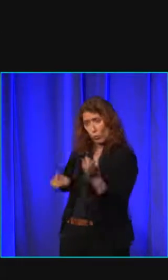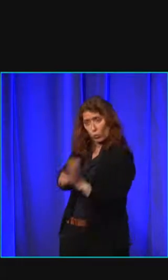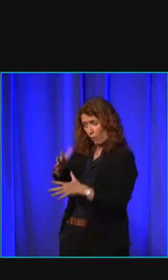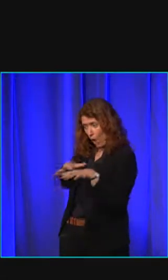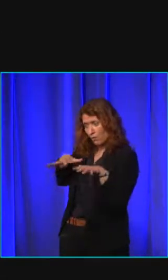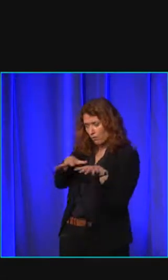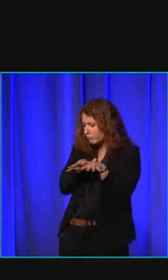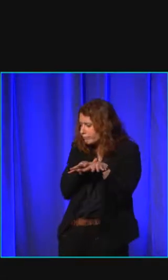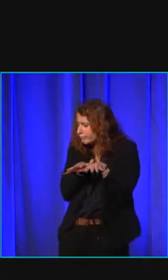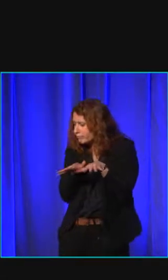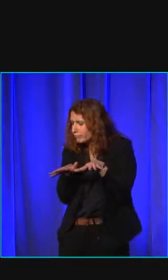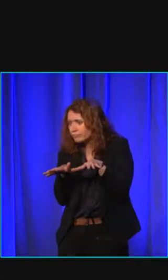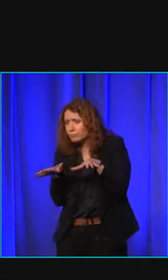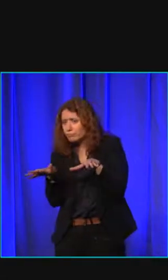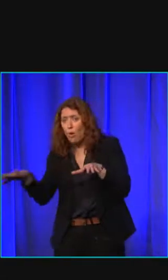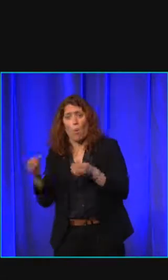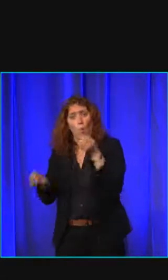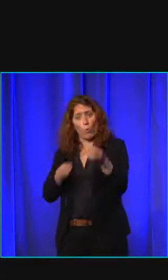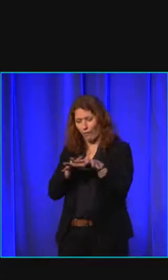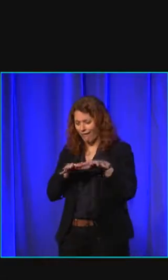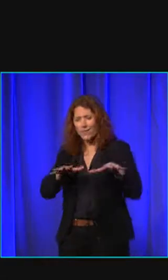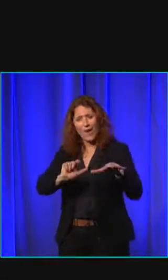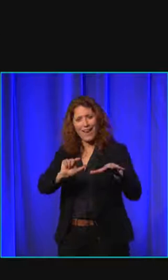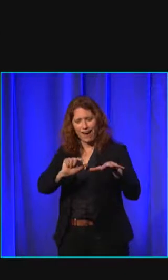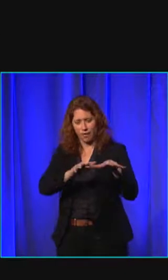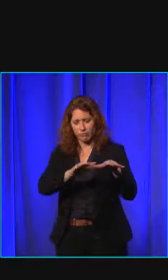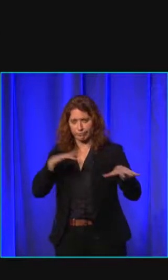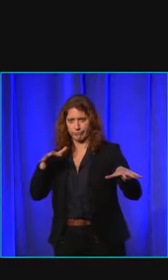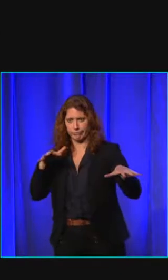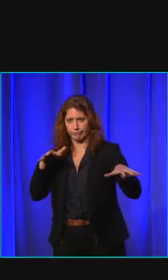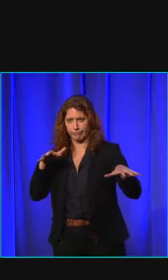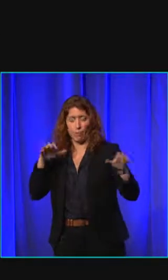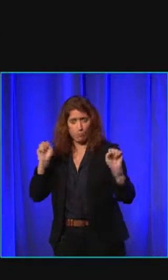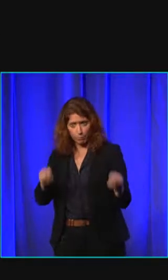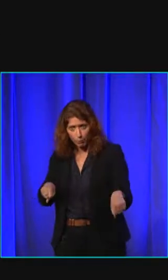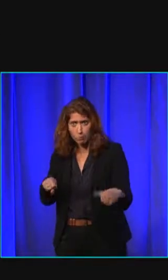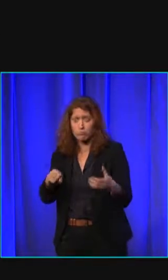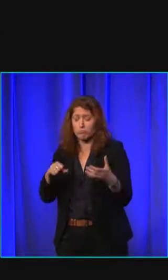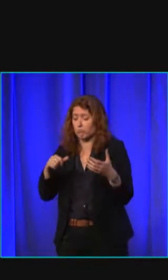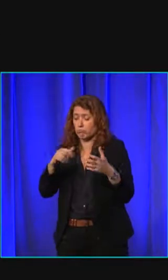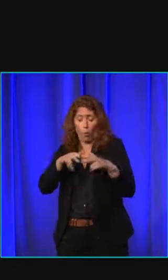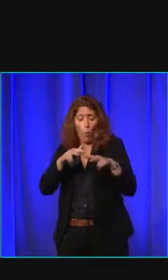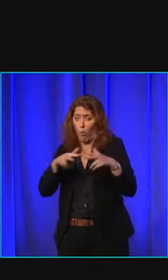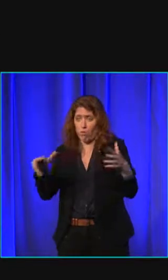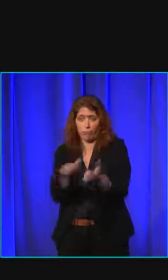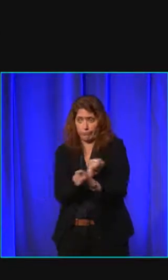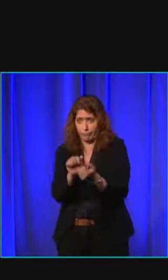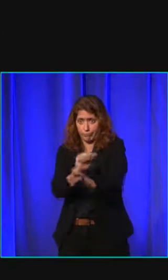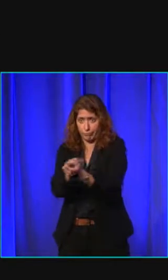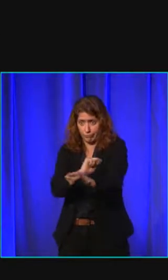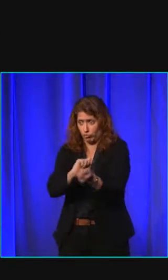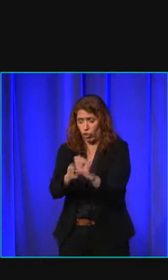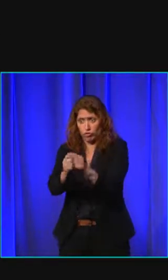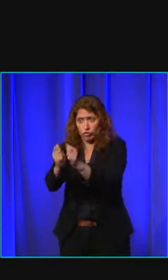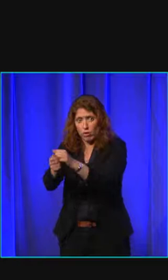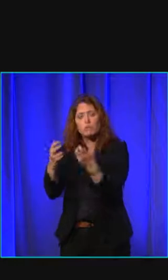soit de défaire des réseaux, de supprimer des réseaux neuronaux. Il est capable de créer de nouveaux réseaux, comme